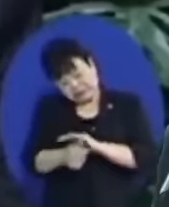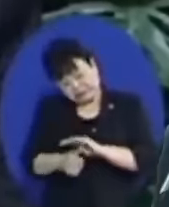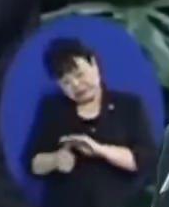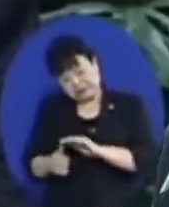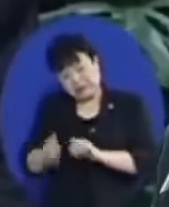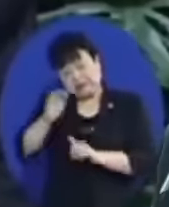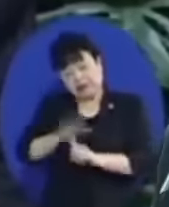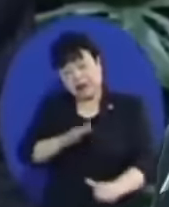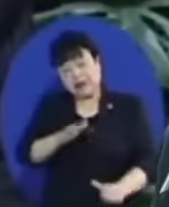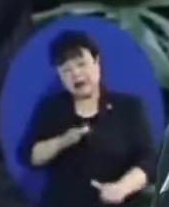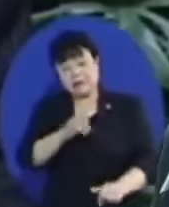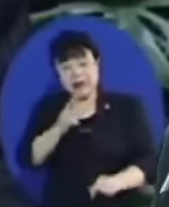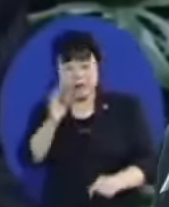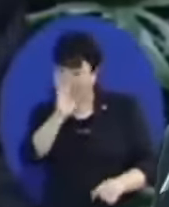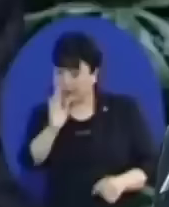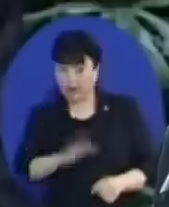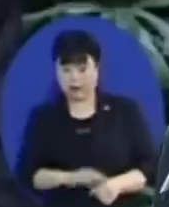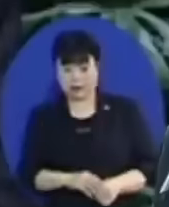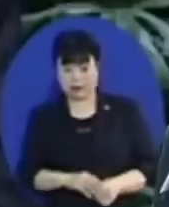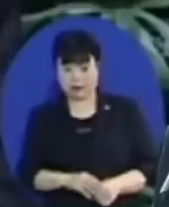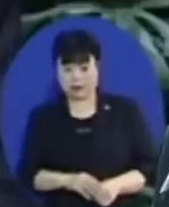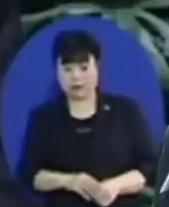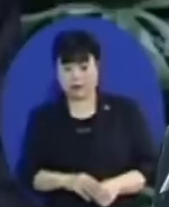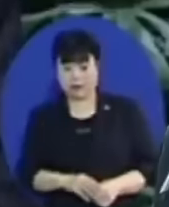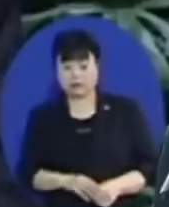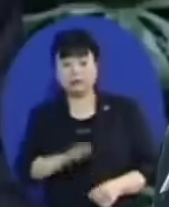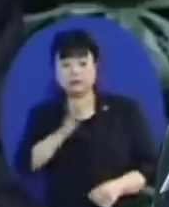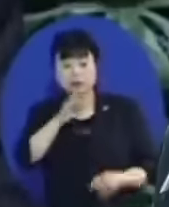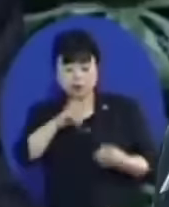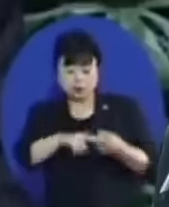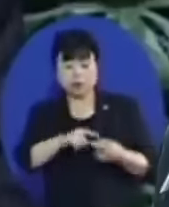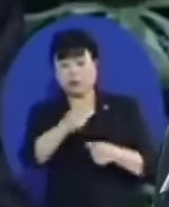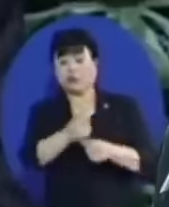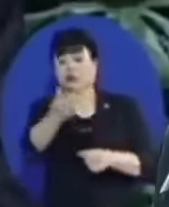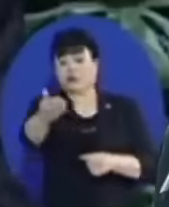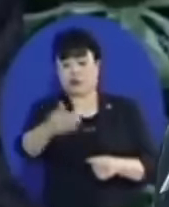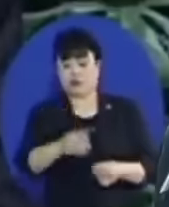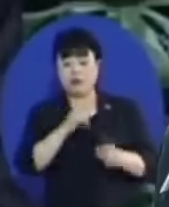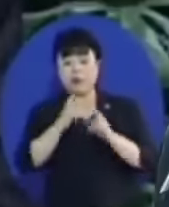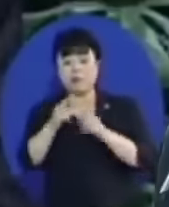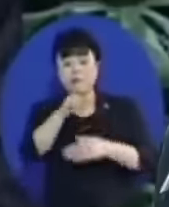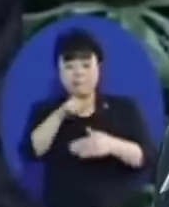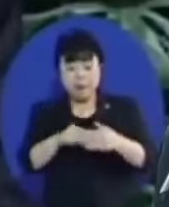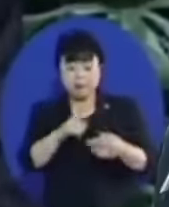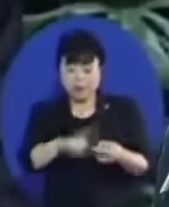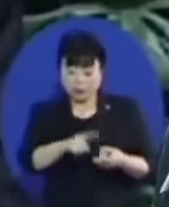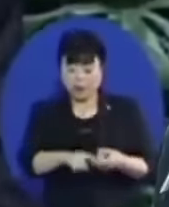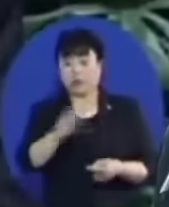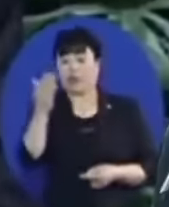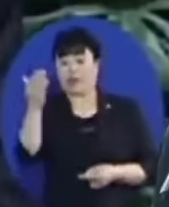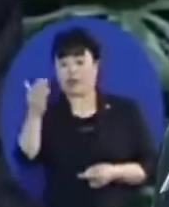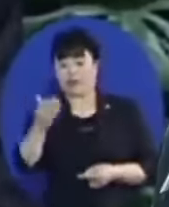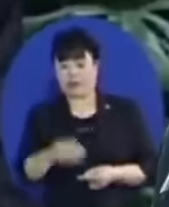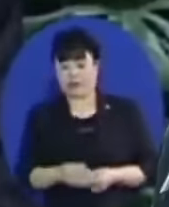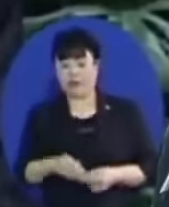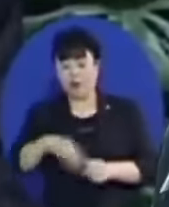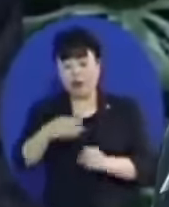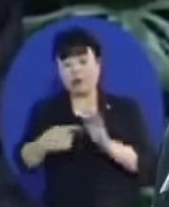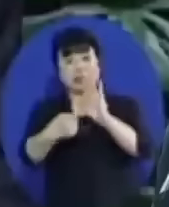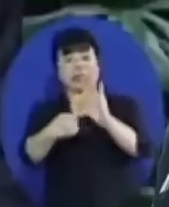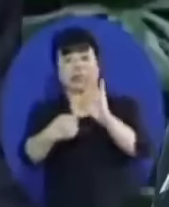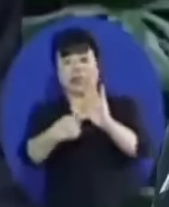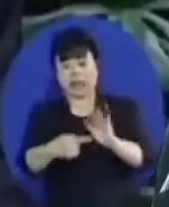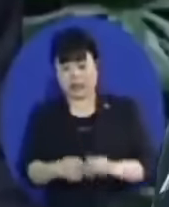성공하지 못한다 그렇게 말하면 그것이 그런 형태의 인간으로 만들어 놓고 그 마음을 그렇게 만들어 놓고 그것이 환경에